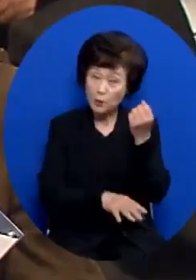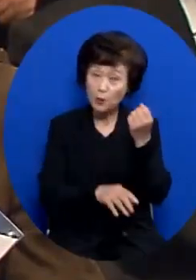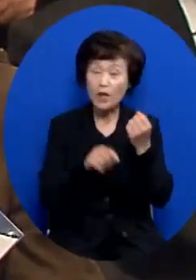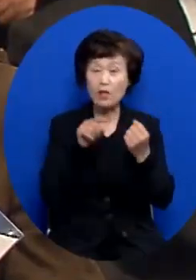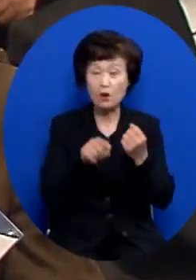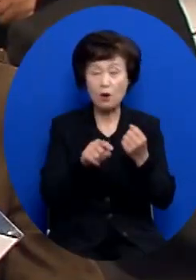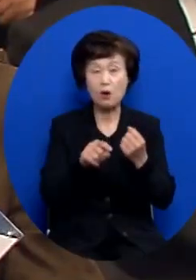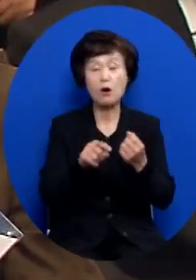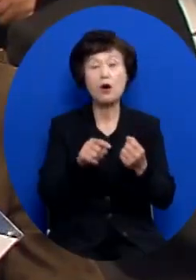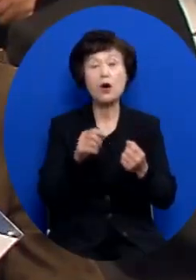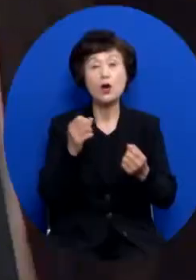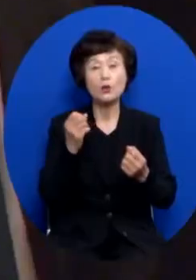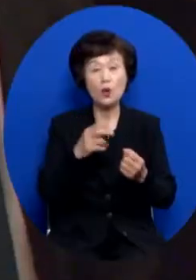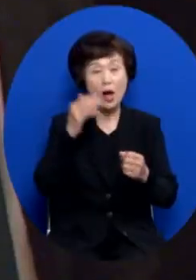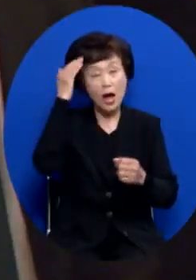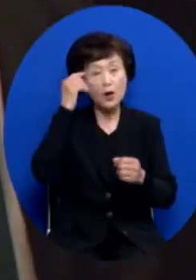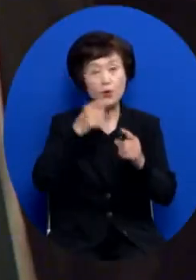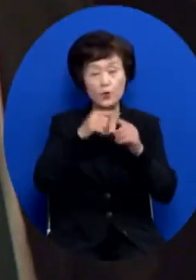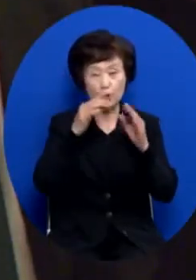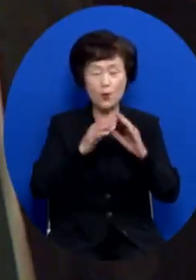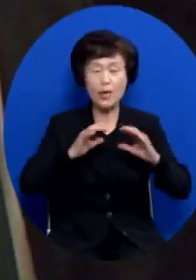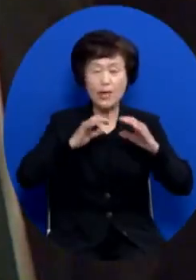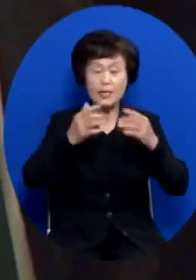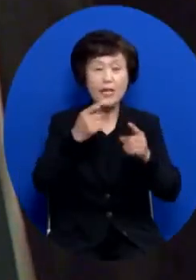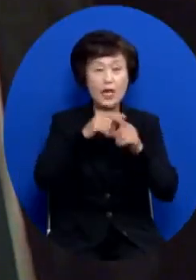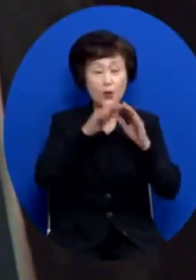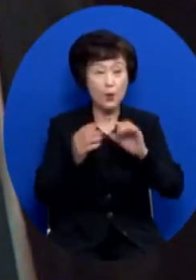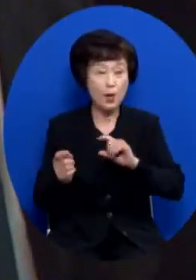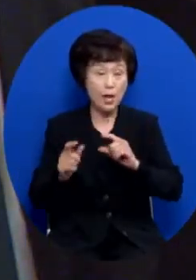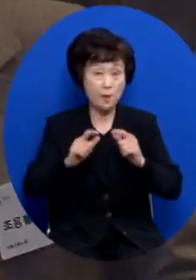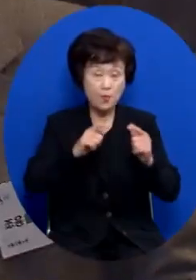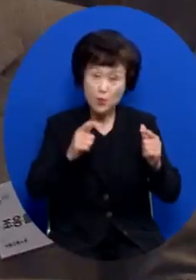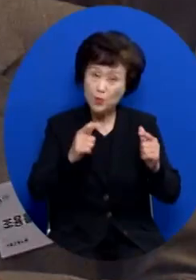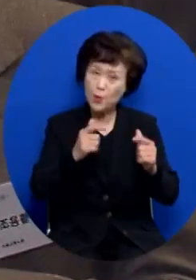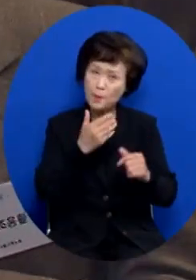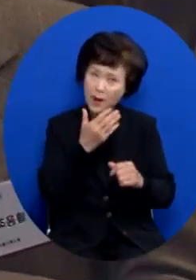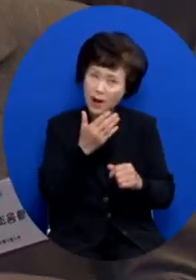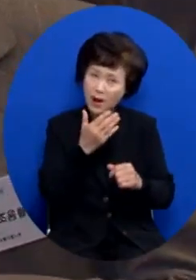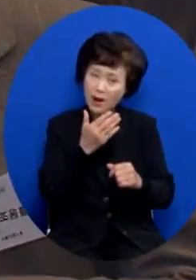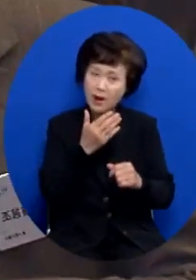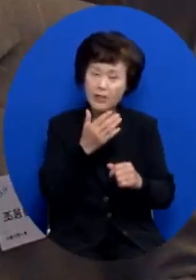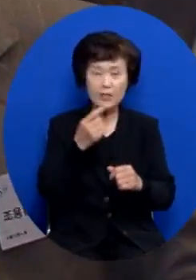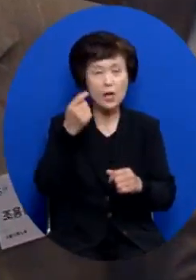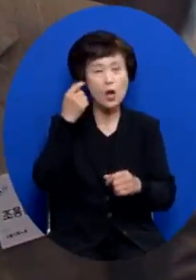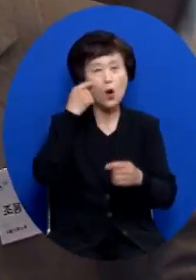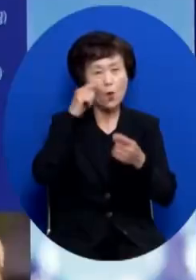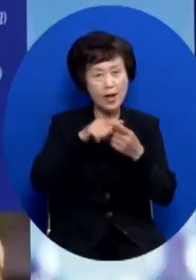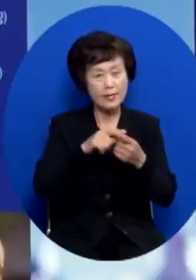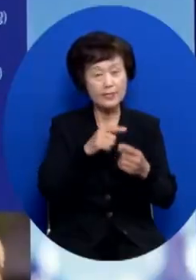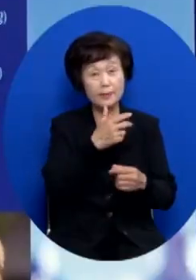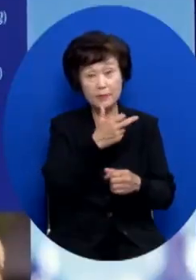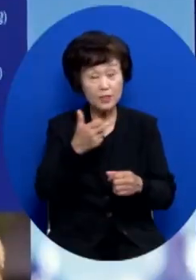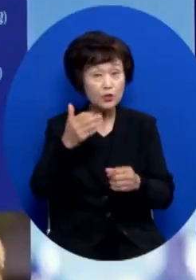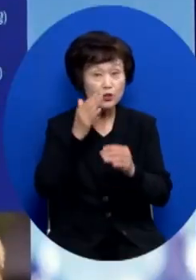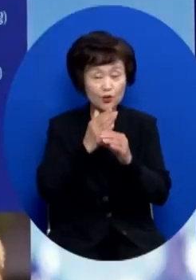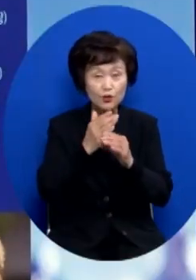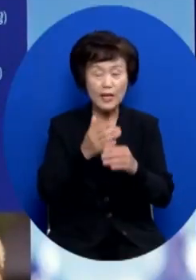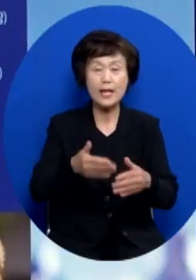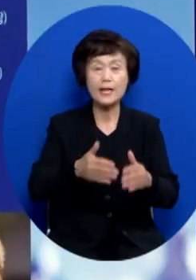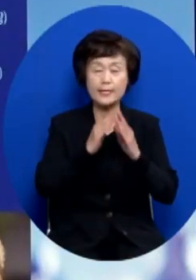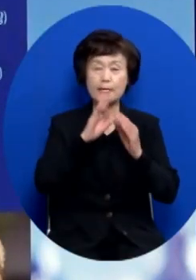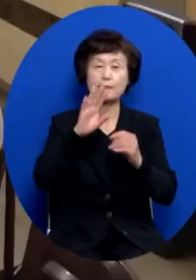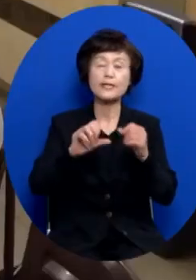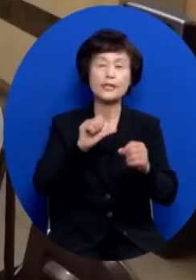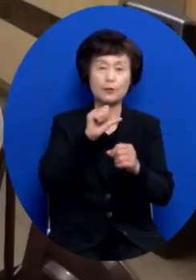백석 정신에서 나아가 한국교회와 세계교회 부흥에 적용될 수 있을지 관심이 모아지는 가운데 예장 백석총회 설립 45주년에